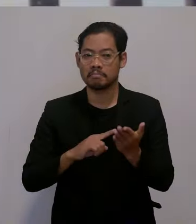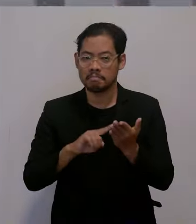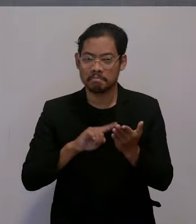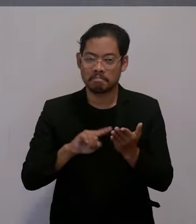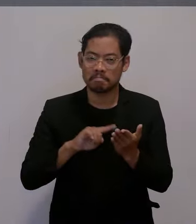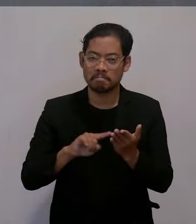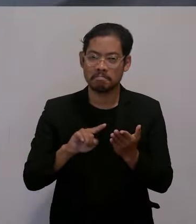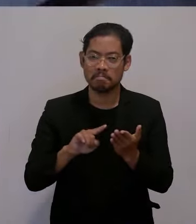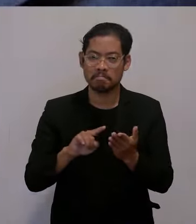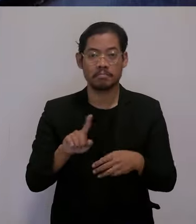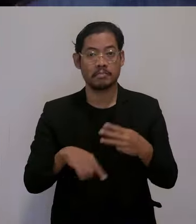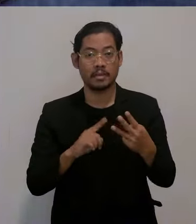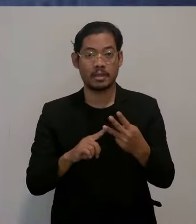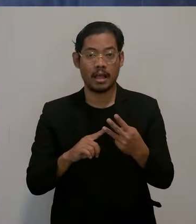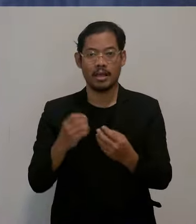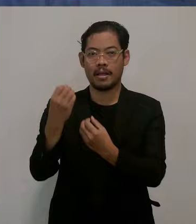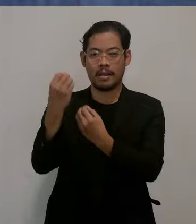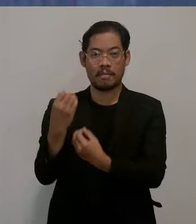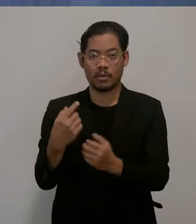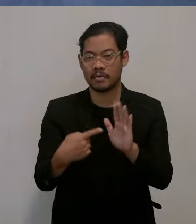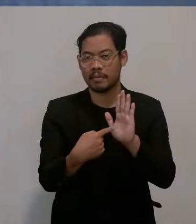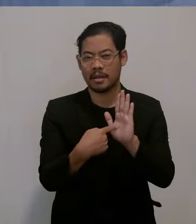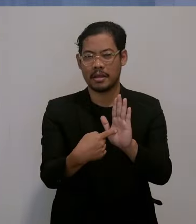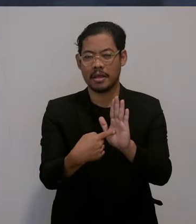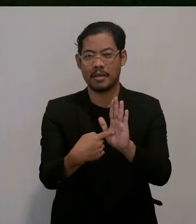4. Rambu dan marka,